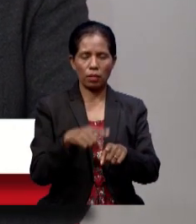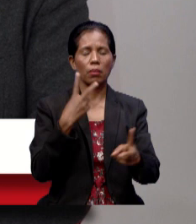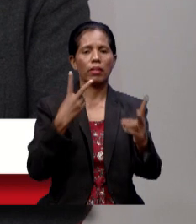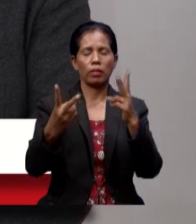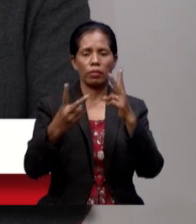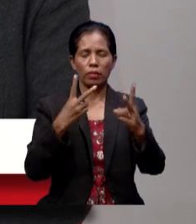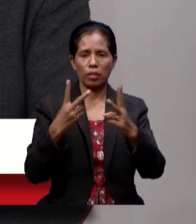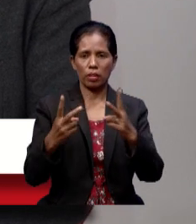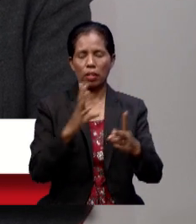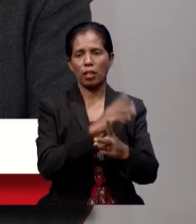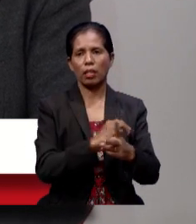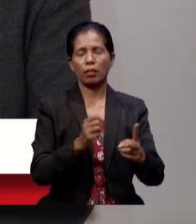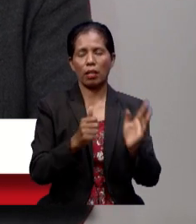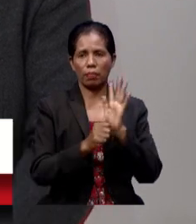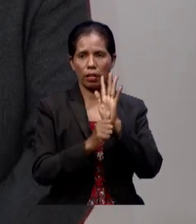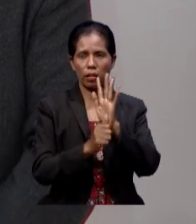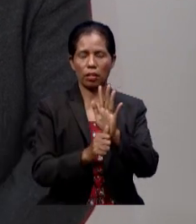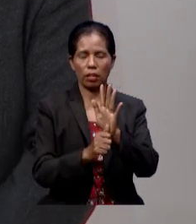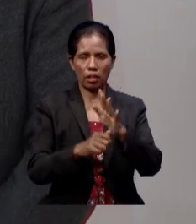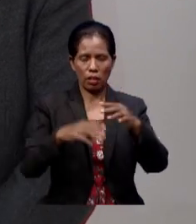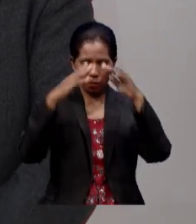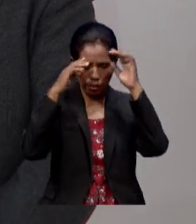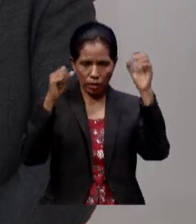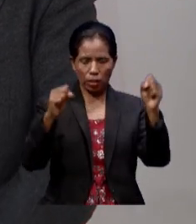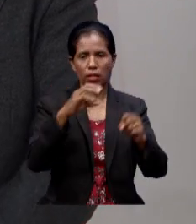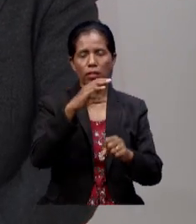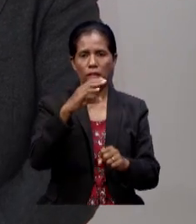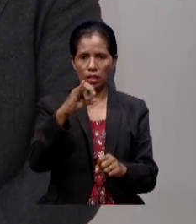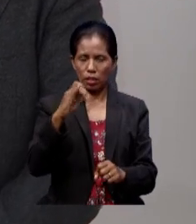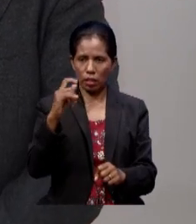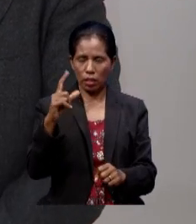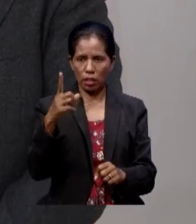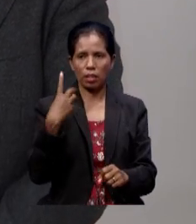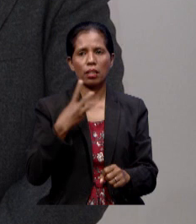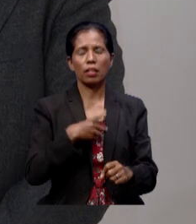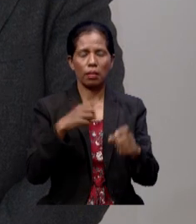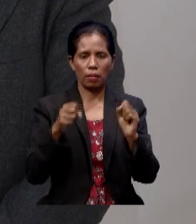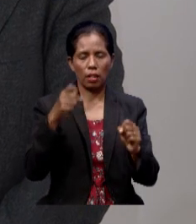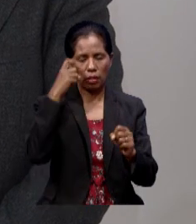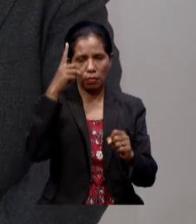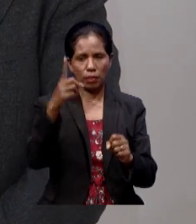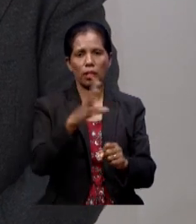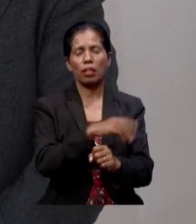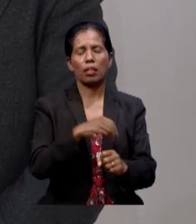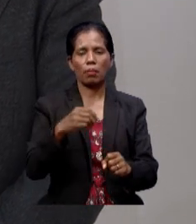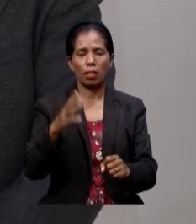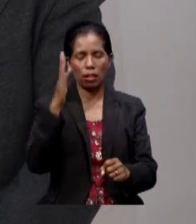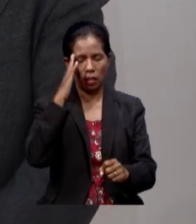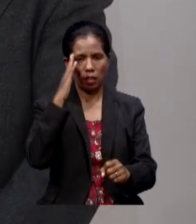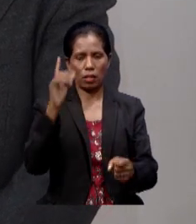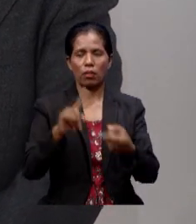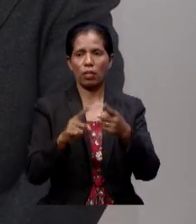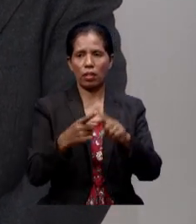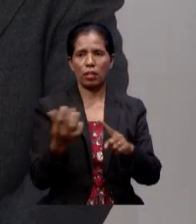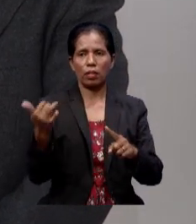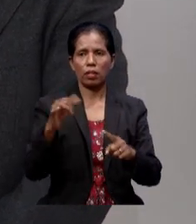introductory call ke atas Bapak Presiden Chamber untuk kita saling kenal mengenali antara satu sama lain. Lebih-lebih lagi bila saya